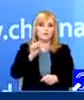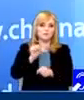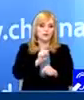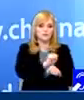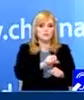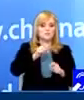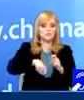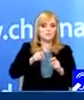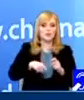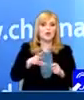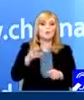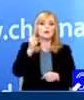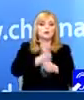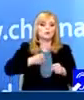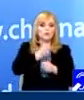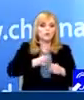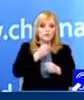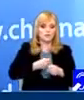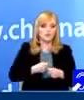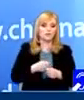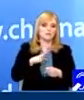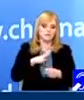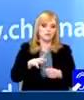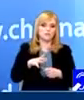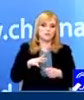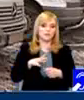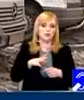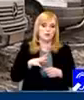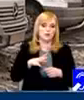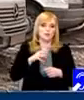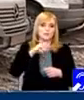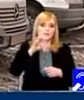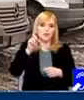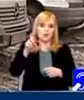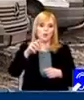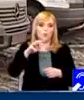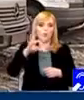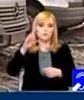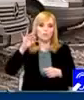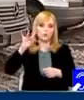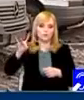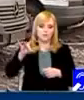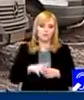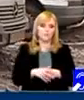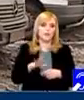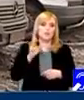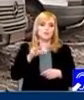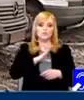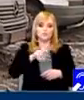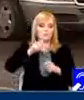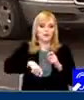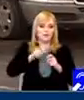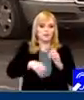verificăm cum merg lucrările, cum merg aceste, să trec aceste testări. Mașinile care vor pica testul tehnic vor fi excluse